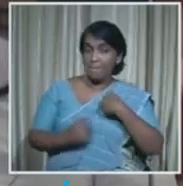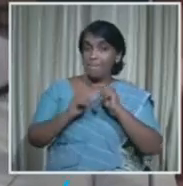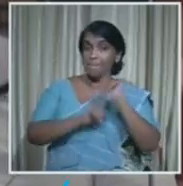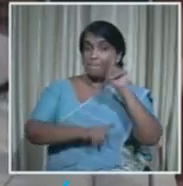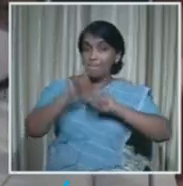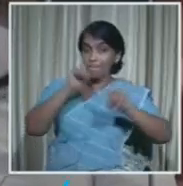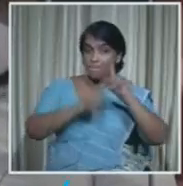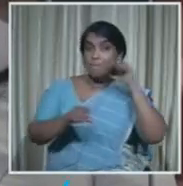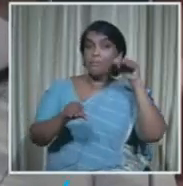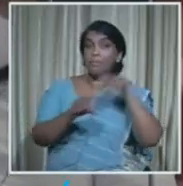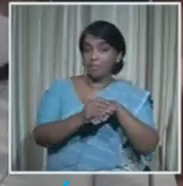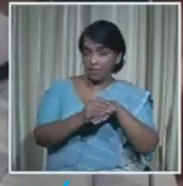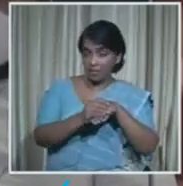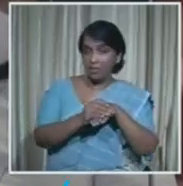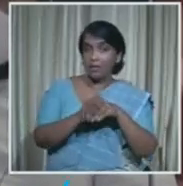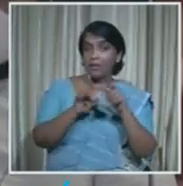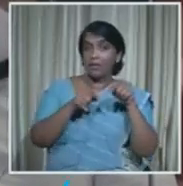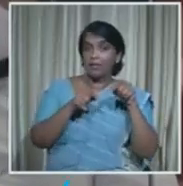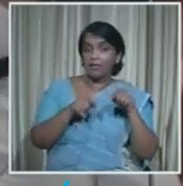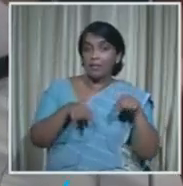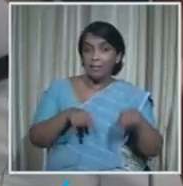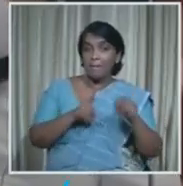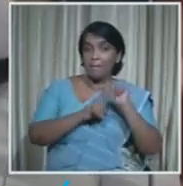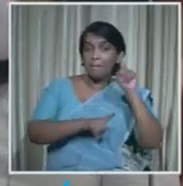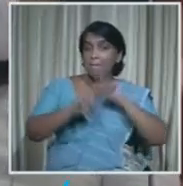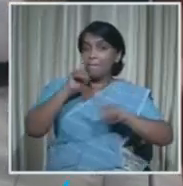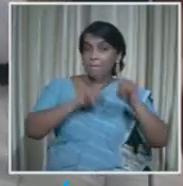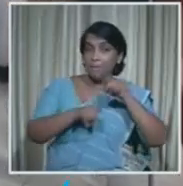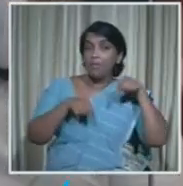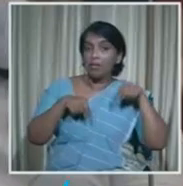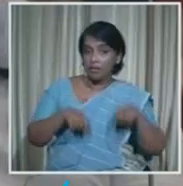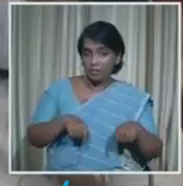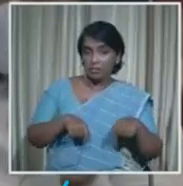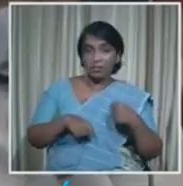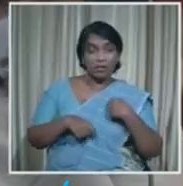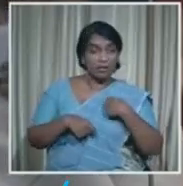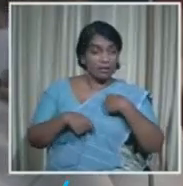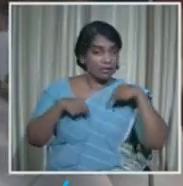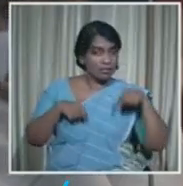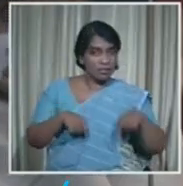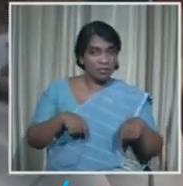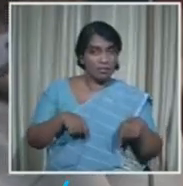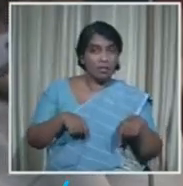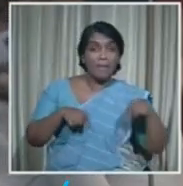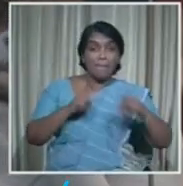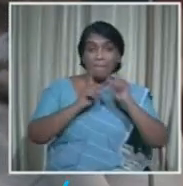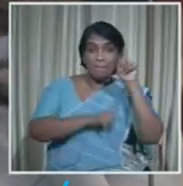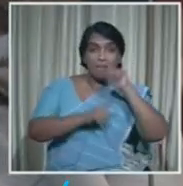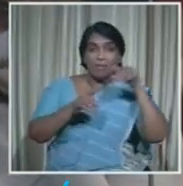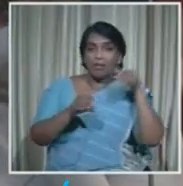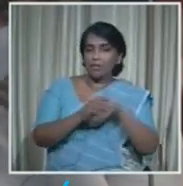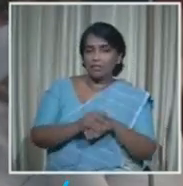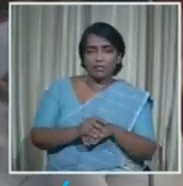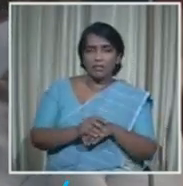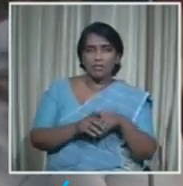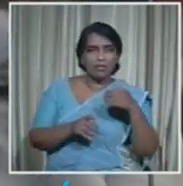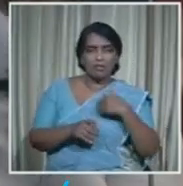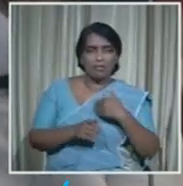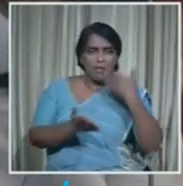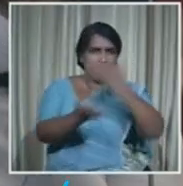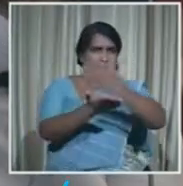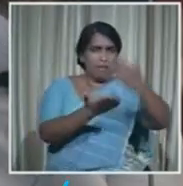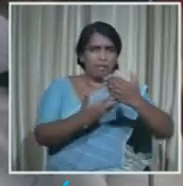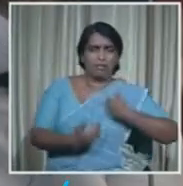tulah pa me parlimen tua tulah mang kawat dawat me parlimen tua kisi kena kuda mang bada kalah